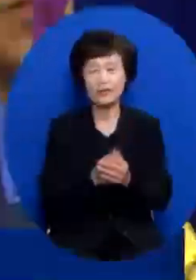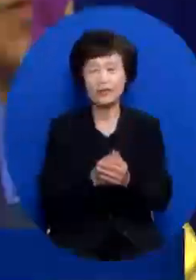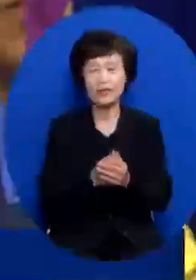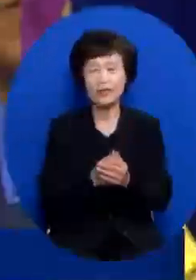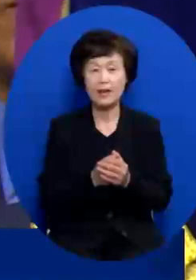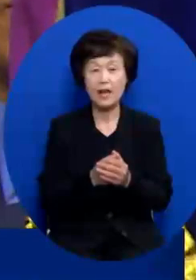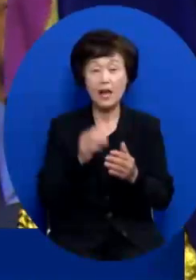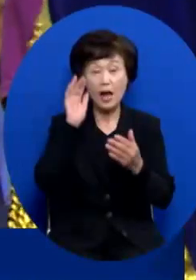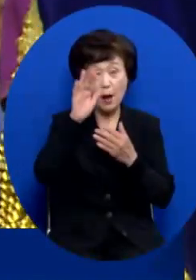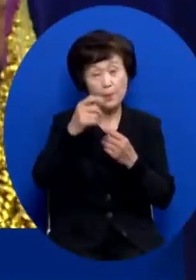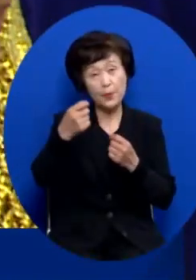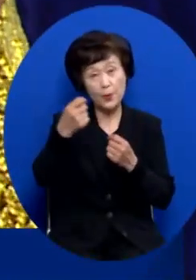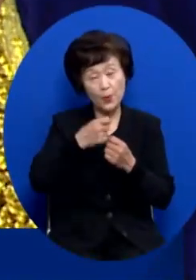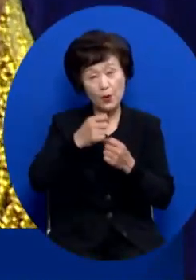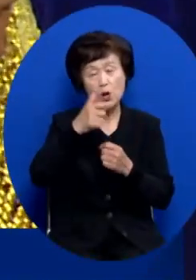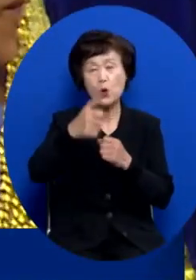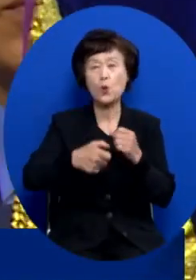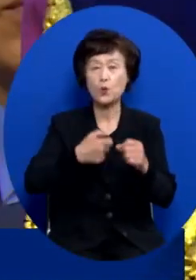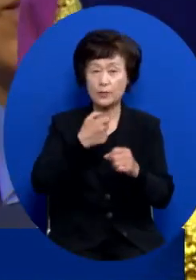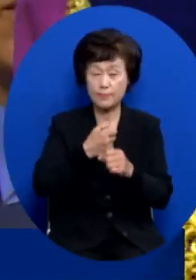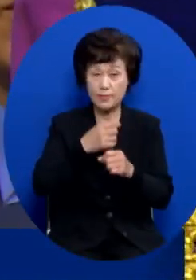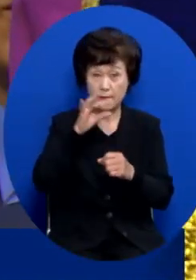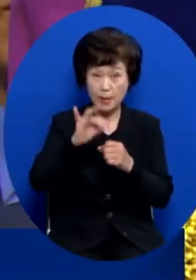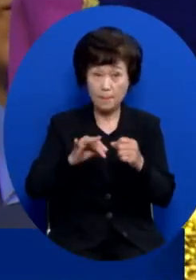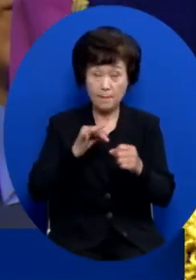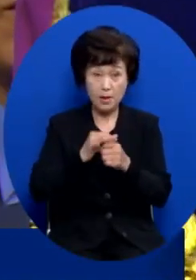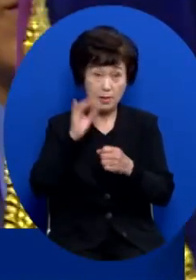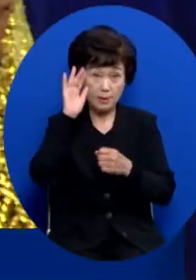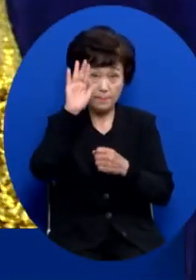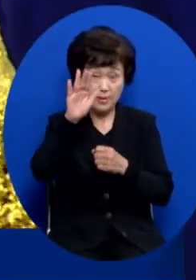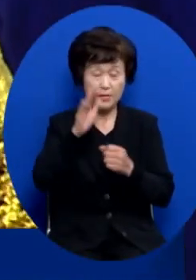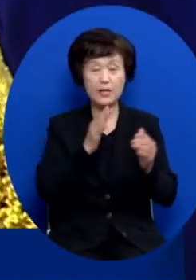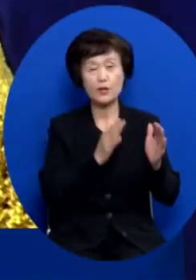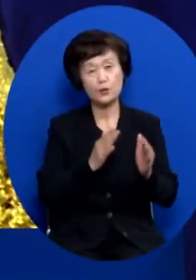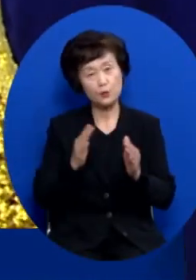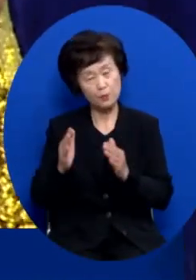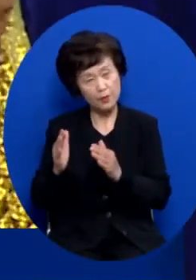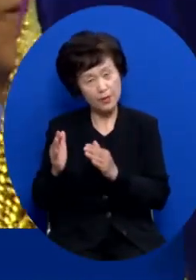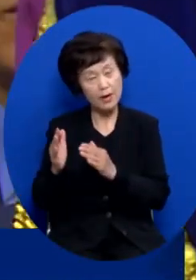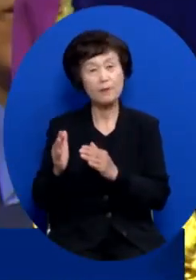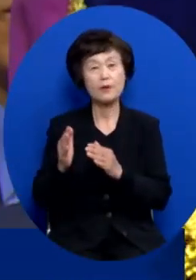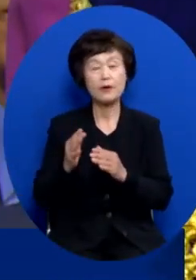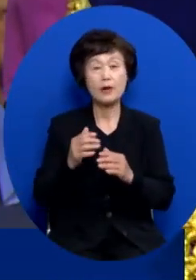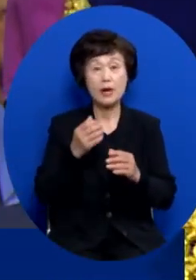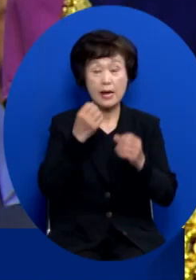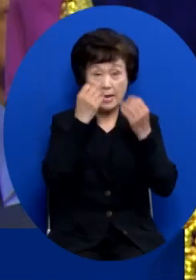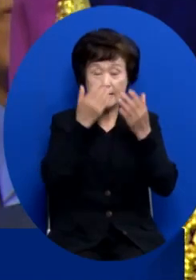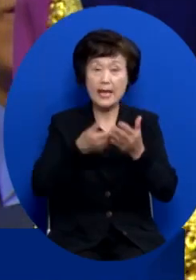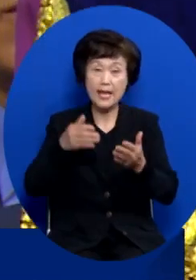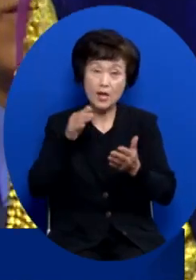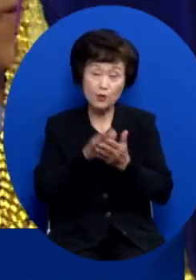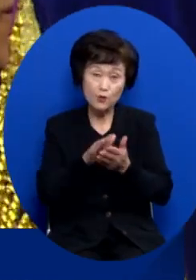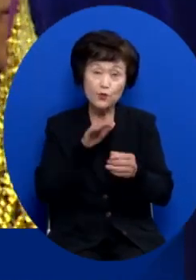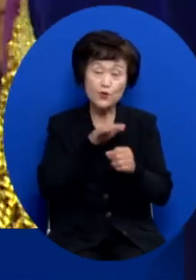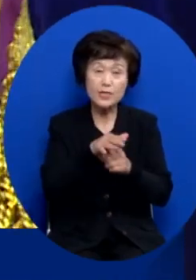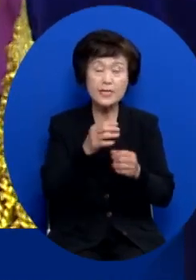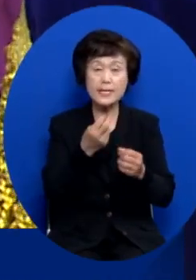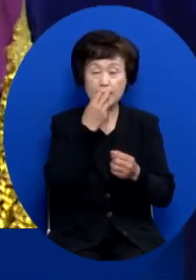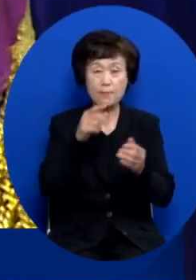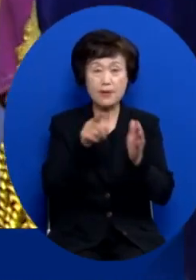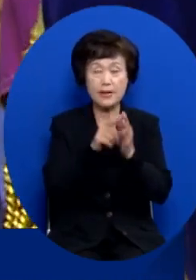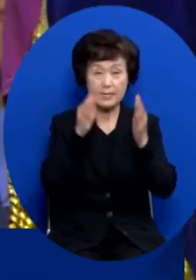다가올 50년, 100년의 미래를 준비하면서 개혁주의 생명신학으로